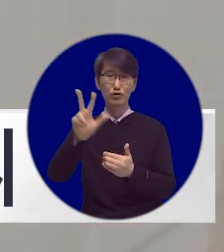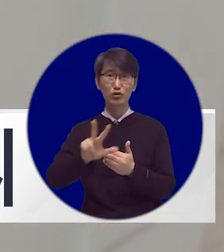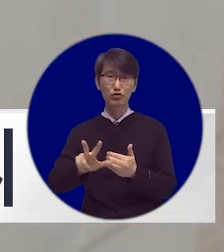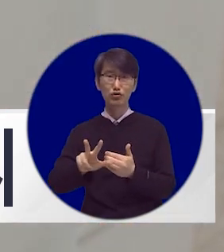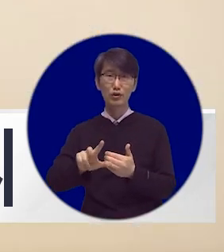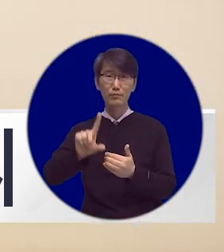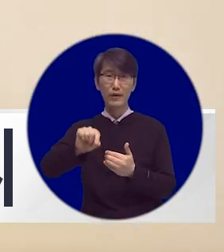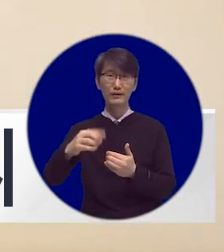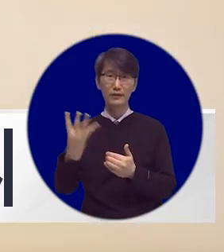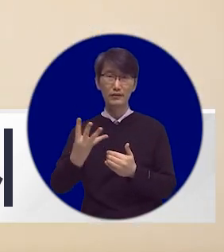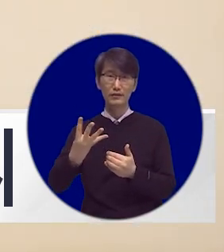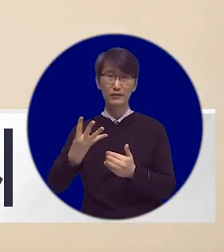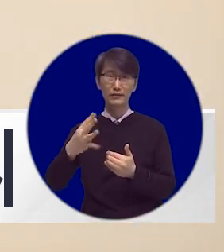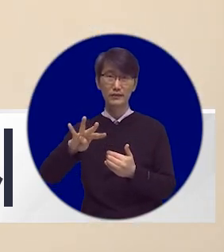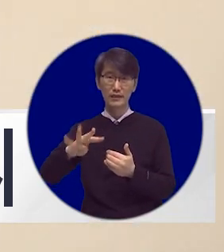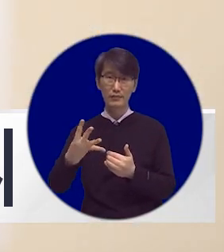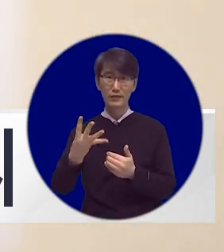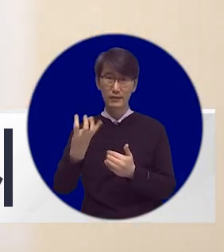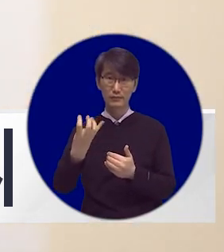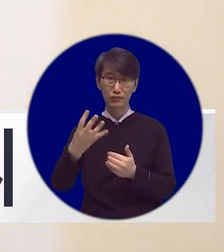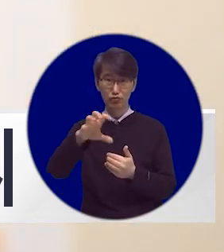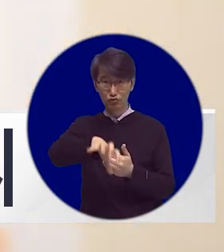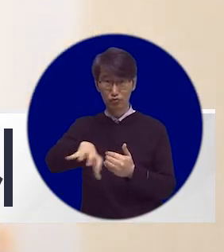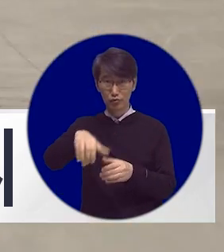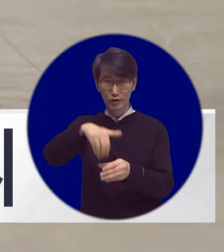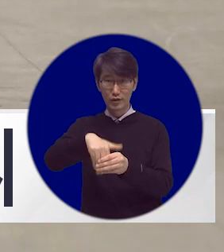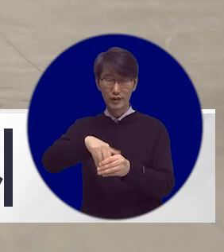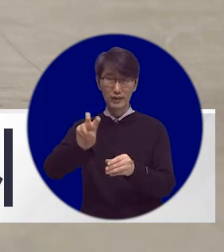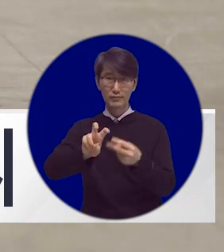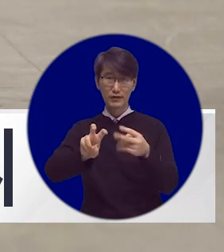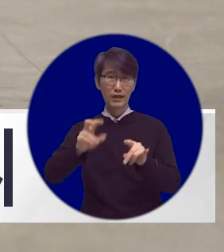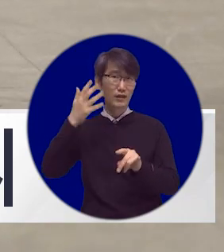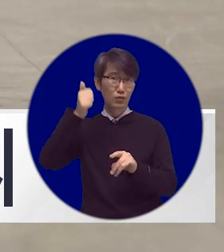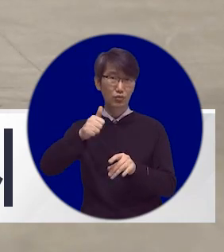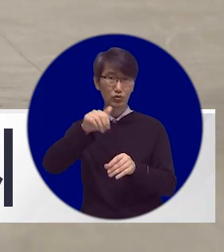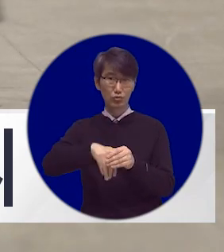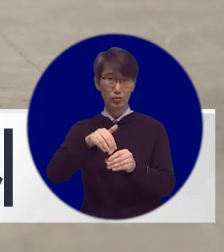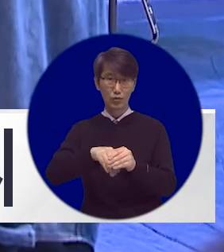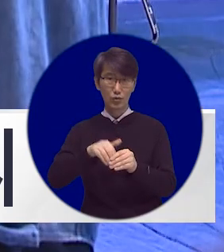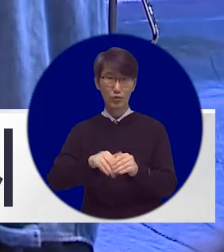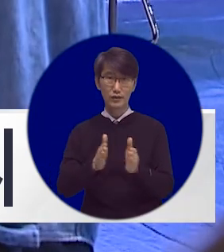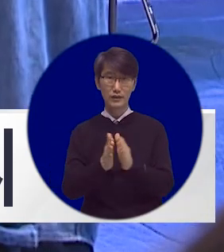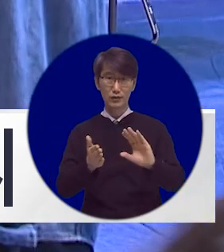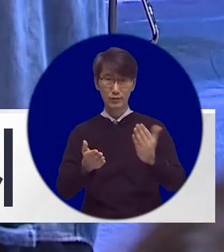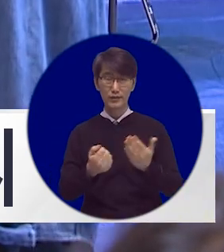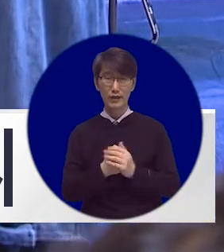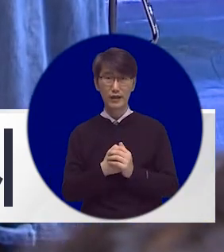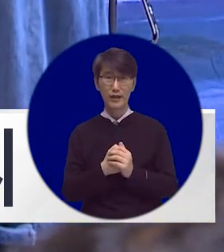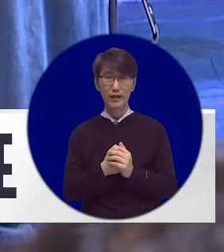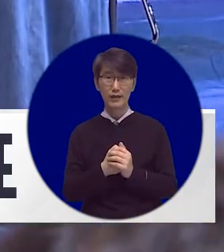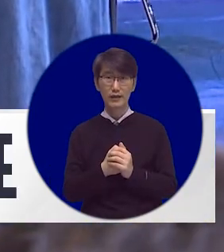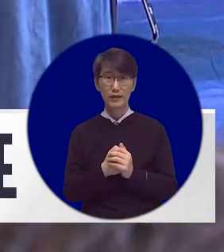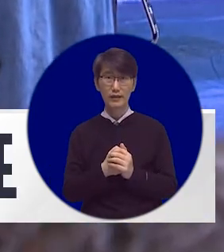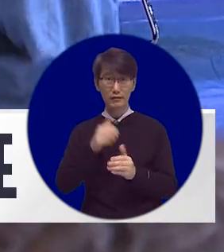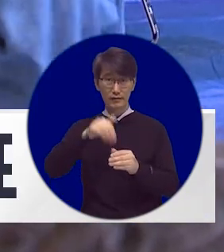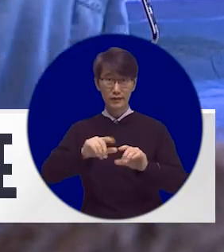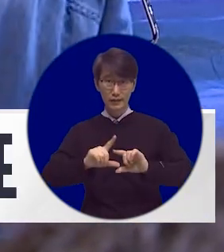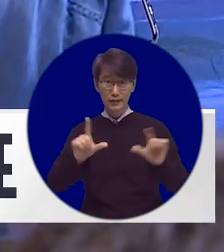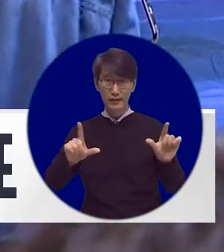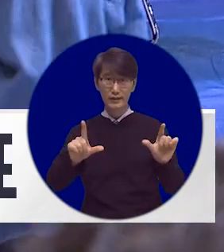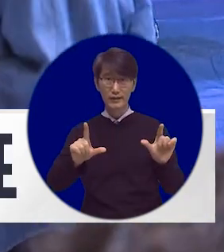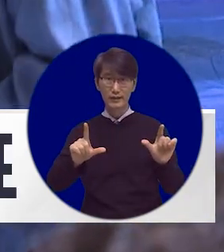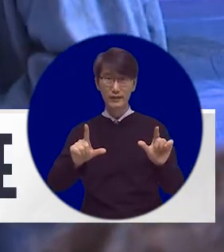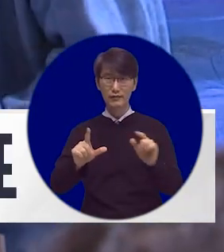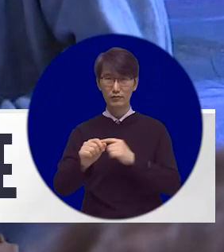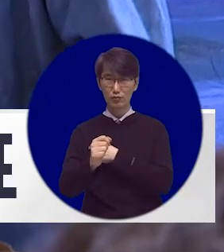전국 14,464개 투표소에서 제20대 대통령 선거의 투표가 실시됩니다. 선거일에